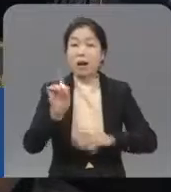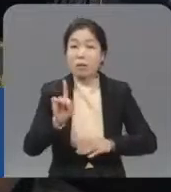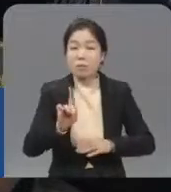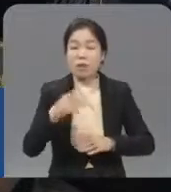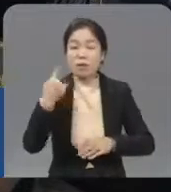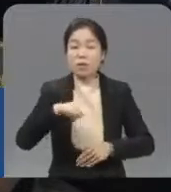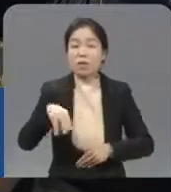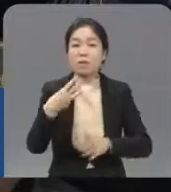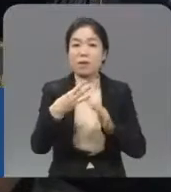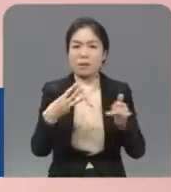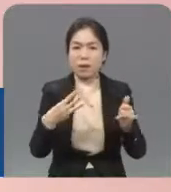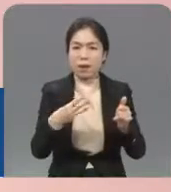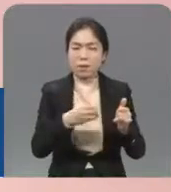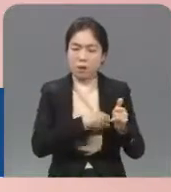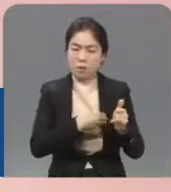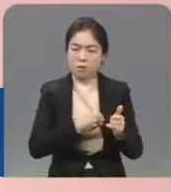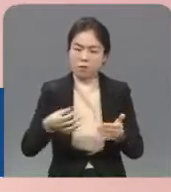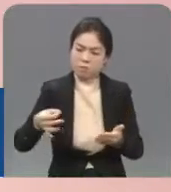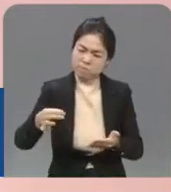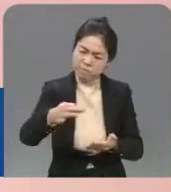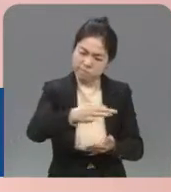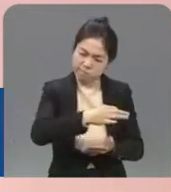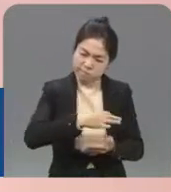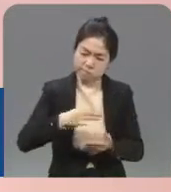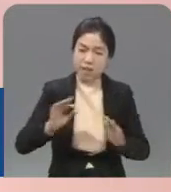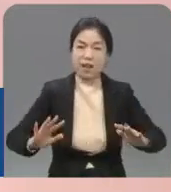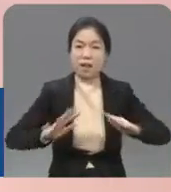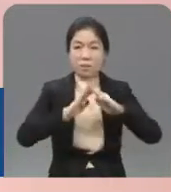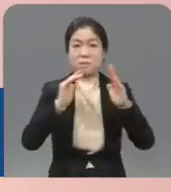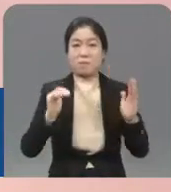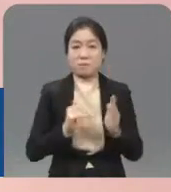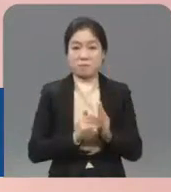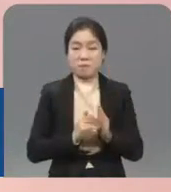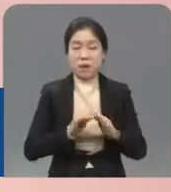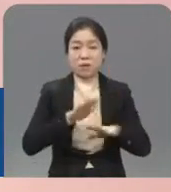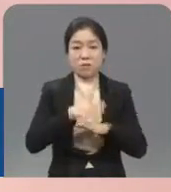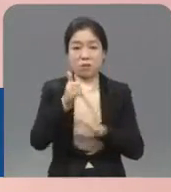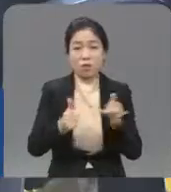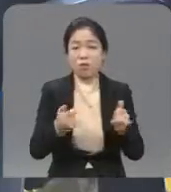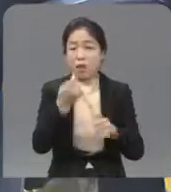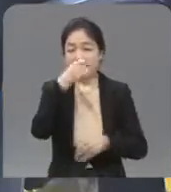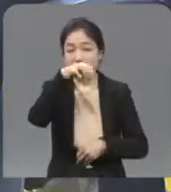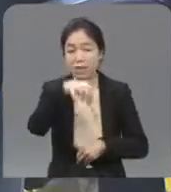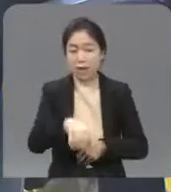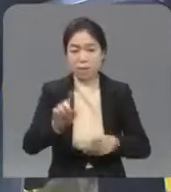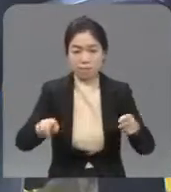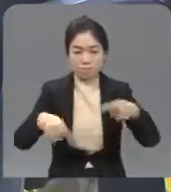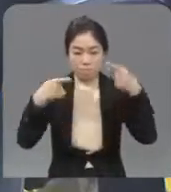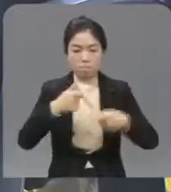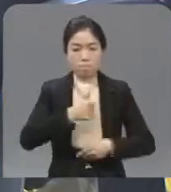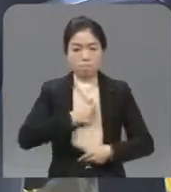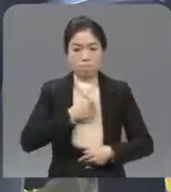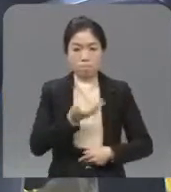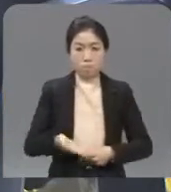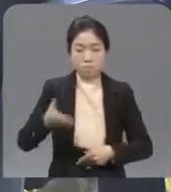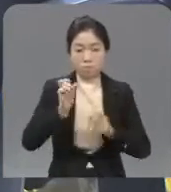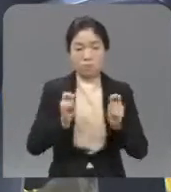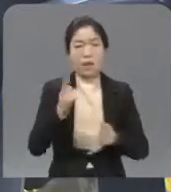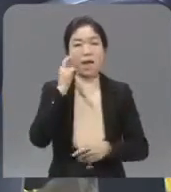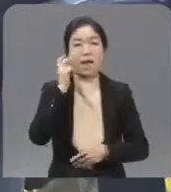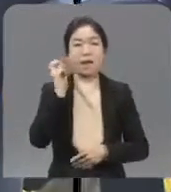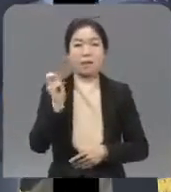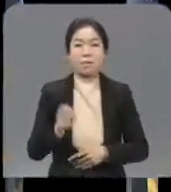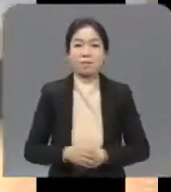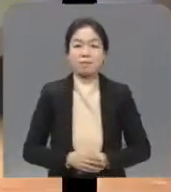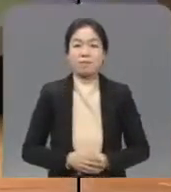명의 읍면 회원들이 십시일반으로 모은 돈으로 건립됐으며 농업인 학습단체의 위상과 자긍심을 높이는 계기가 될 것으로